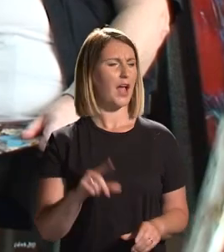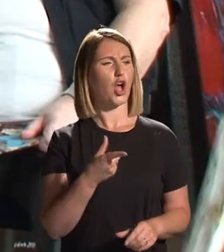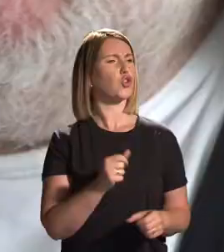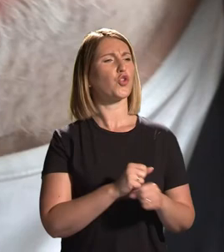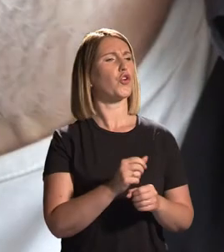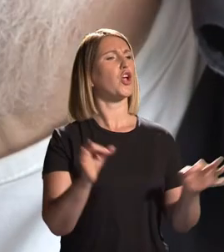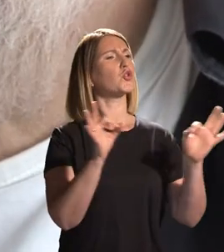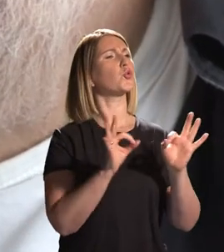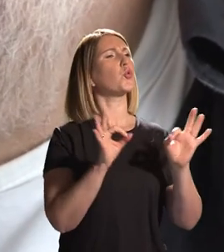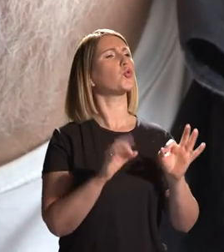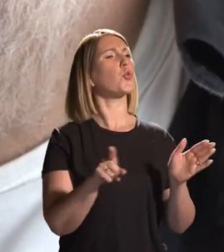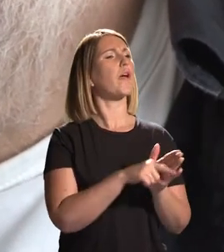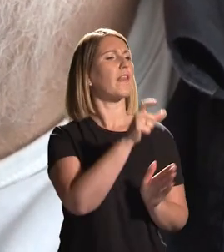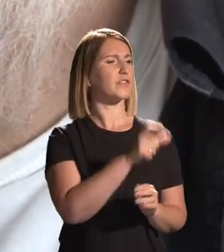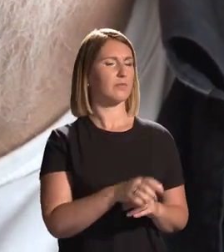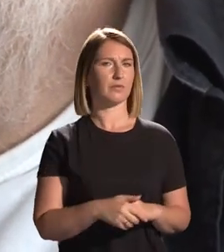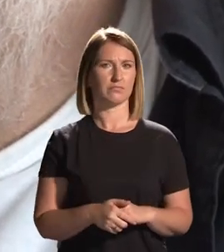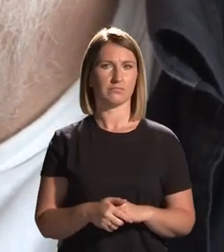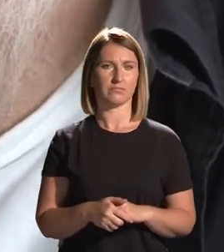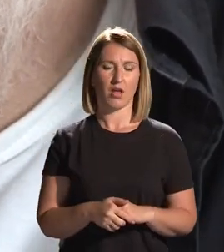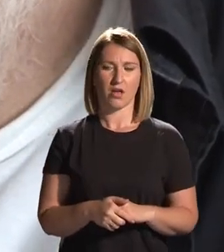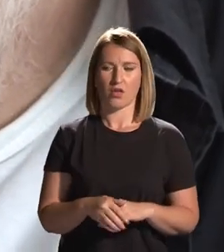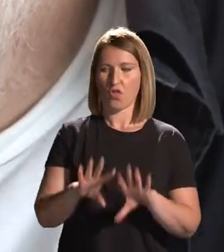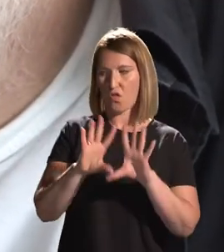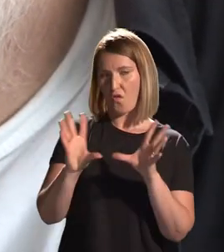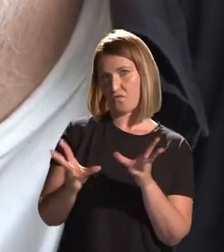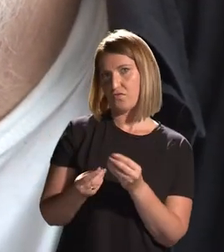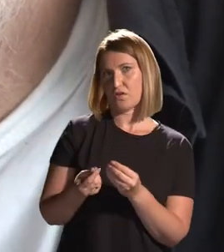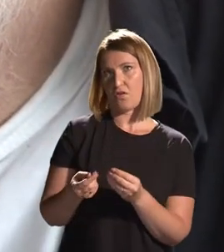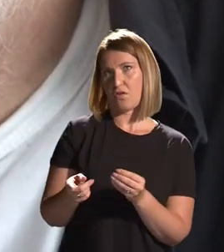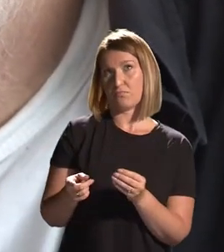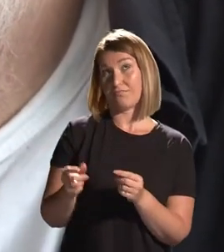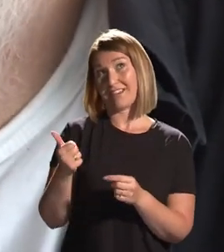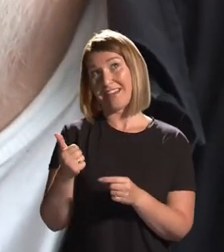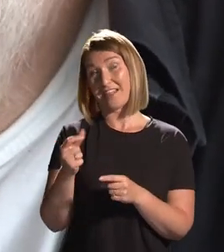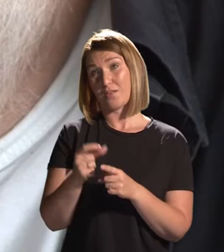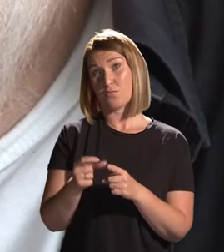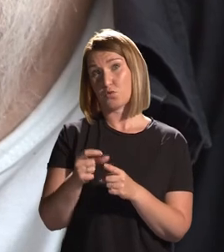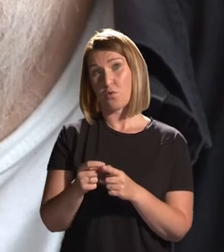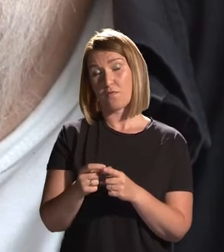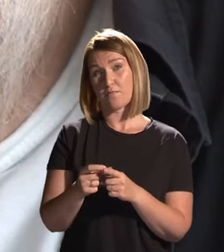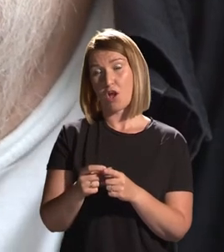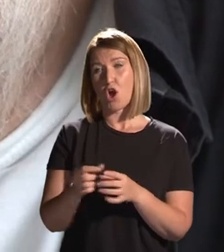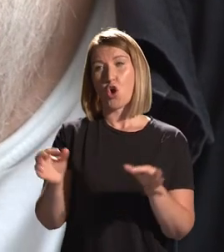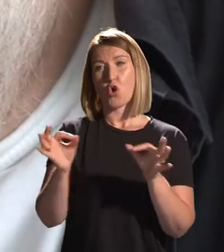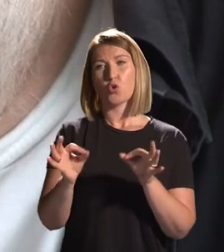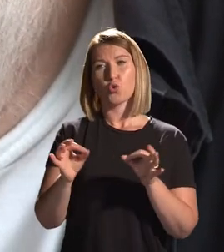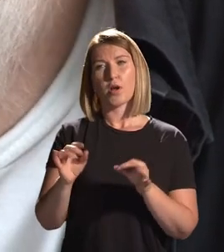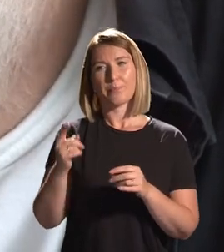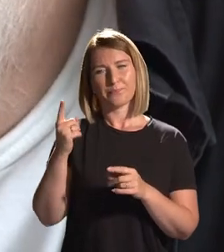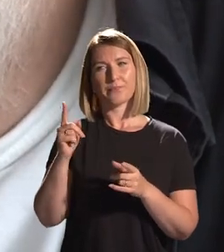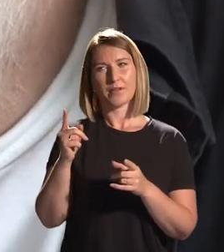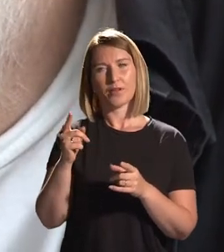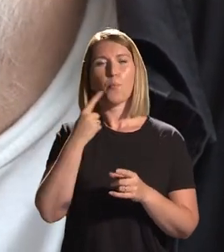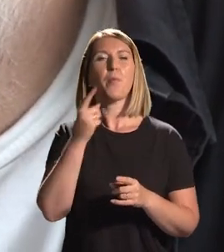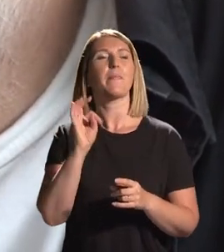sztuka? Na wszystkim. Dobry kwantyfikator, ale... Jednym słowem w końcu, no sztuka. To jak miałem tą